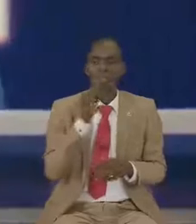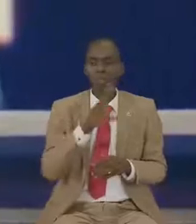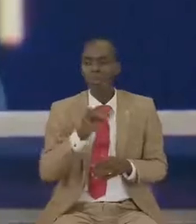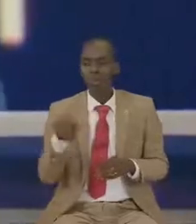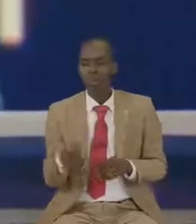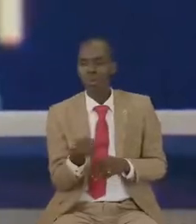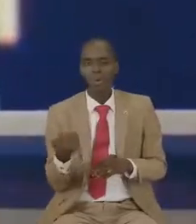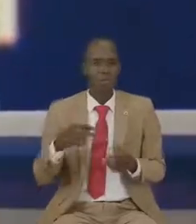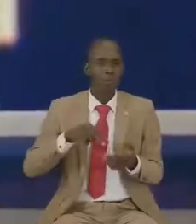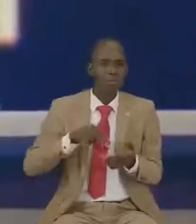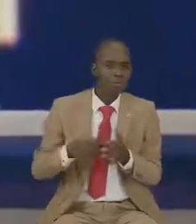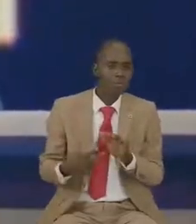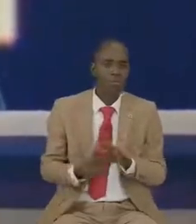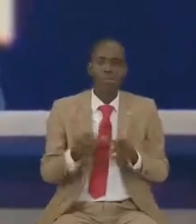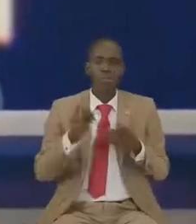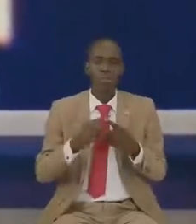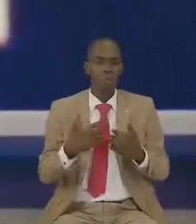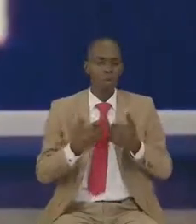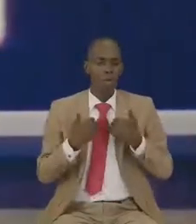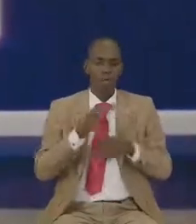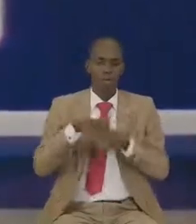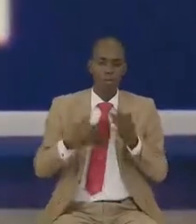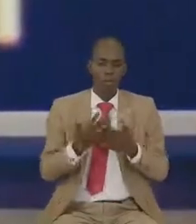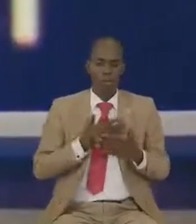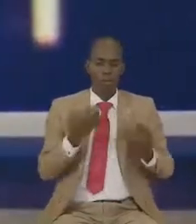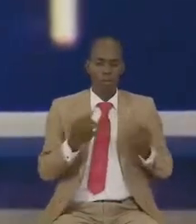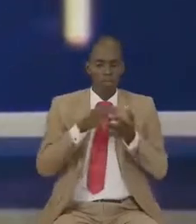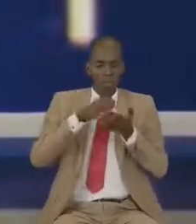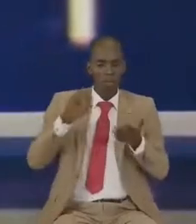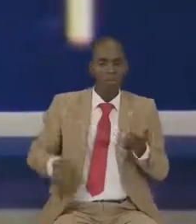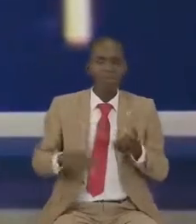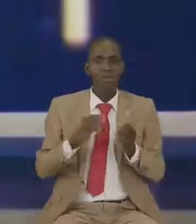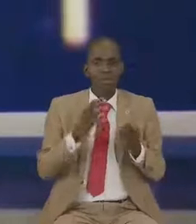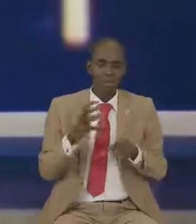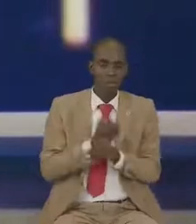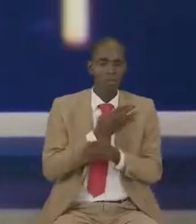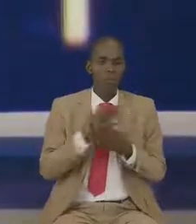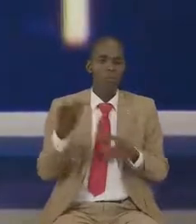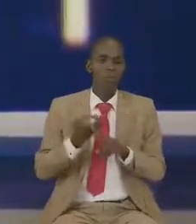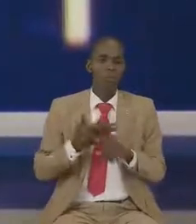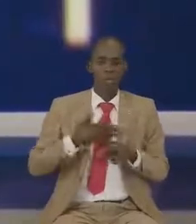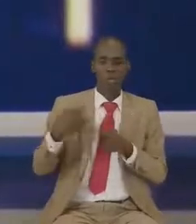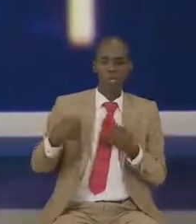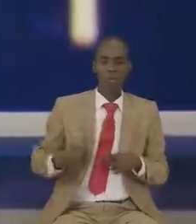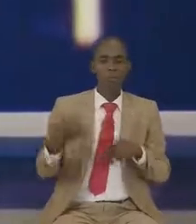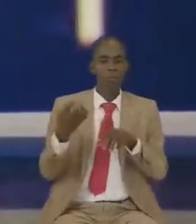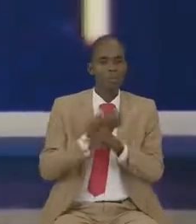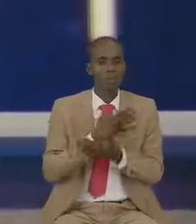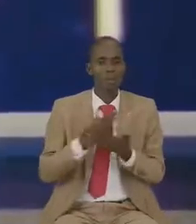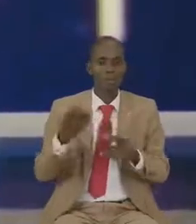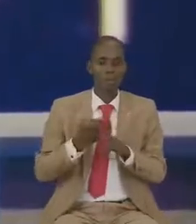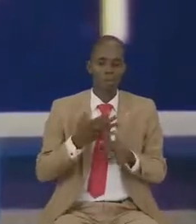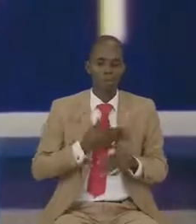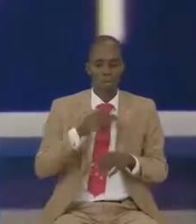moyen pour avoir mes péchés ôtés, ôtés de mon cœur, mes péchés ôtés de